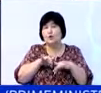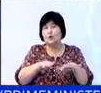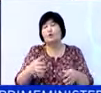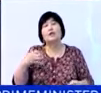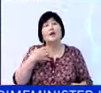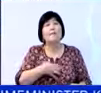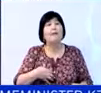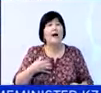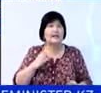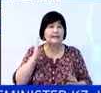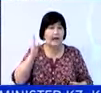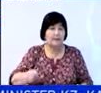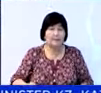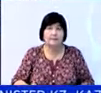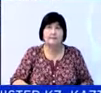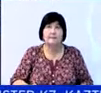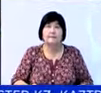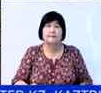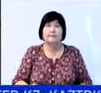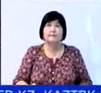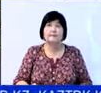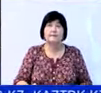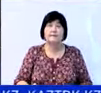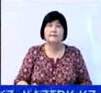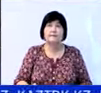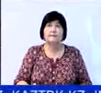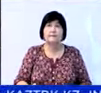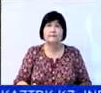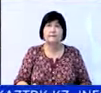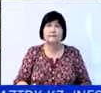маңызды. Шолпан Сабекова, Бекболат Әбденов, Досхан Сәтбай, Қызылорда телеарнасы.